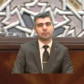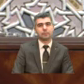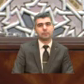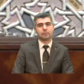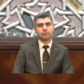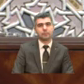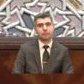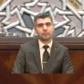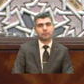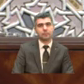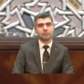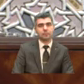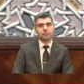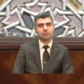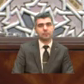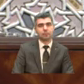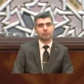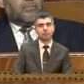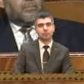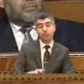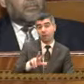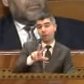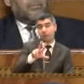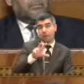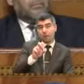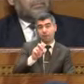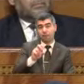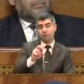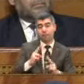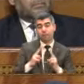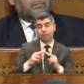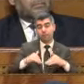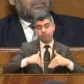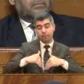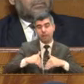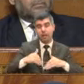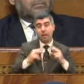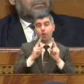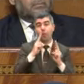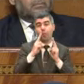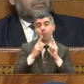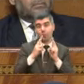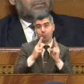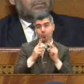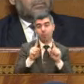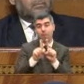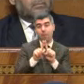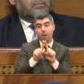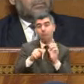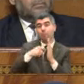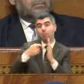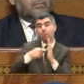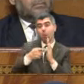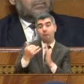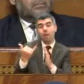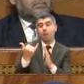الصوت. من المعلوم أن طرق السيارة بالمغرب من المشاريع التنموية التي لها إيجابيات